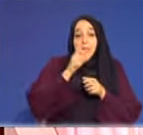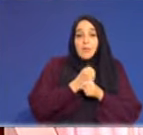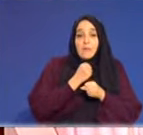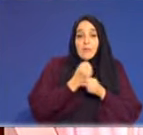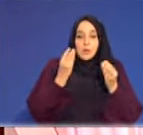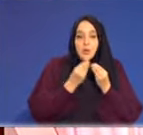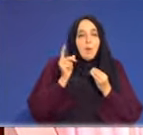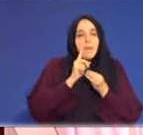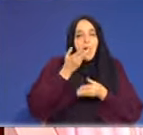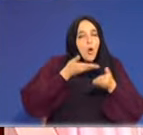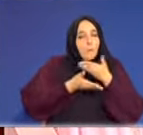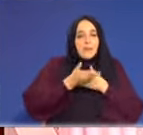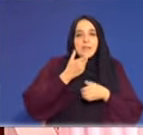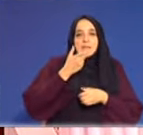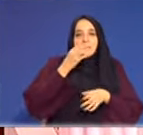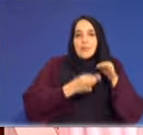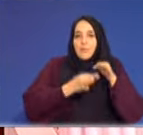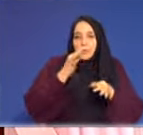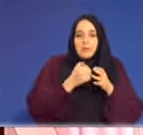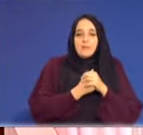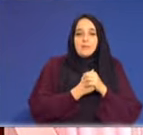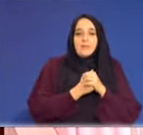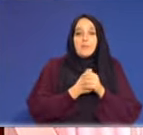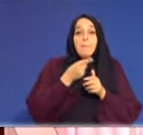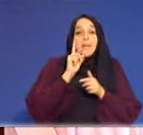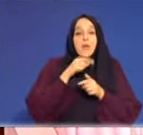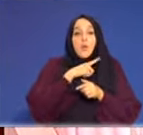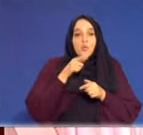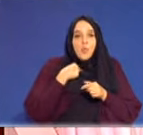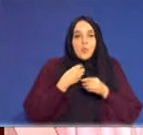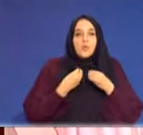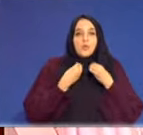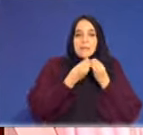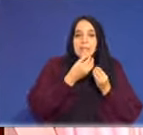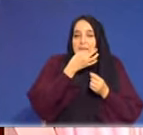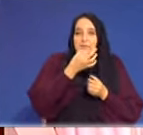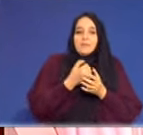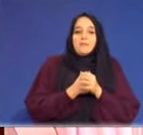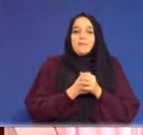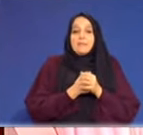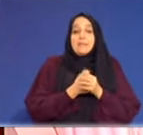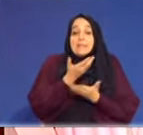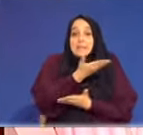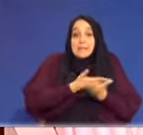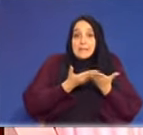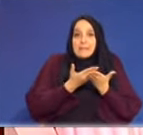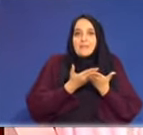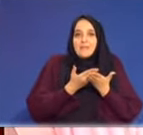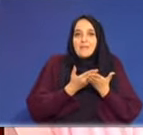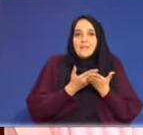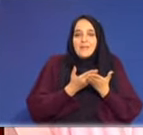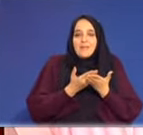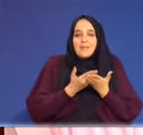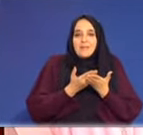الصلح ليست بديلا عن القضاء، بل نثمن باستمرار التعاون المثمر